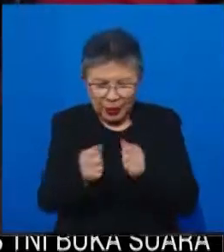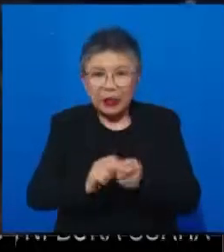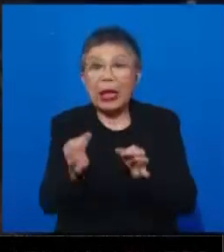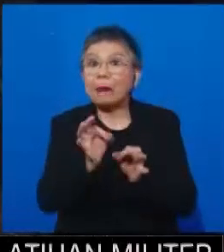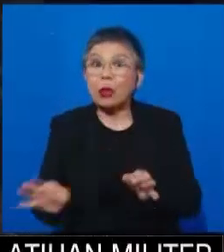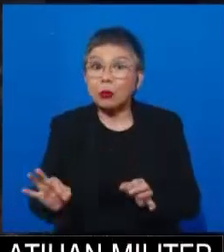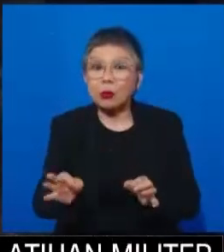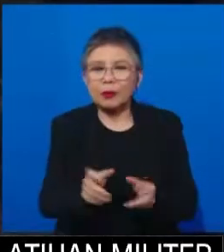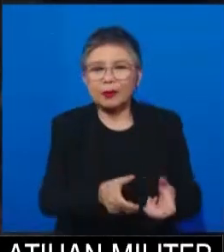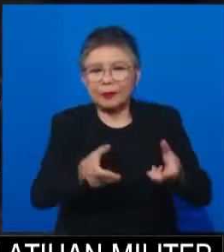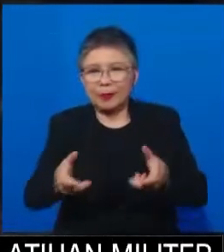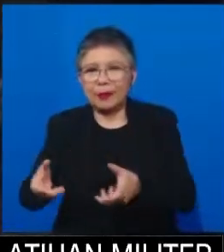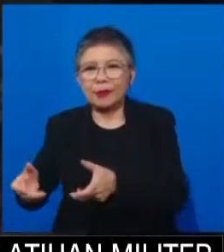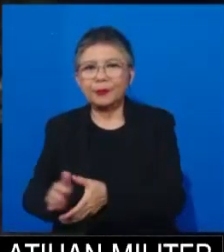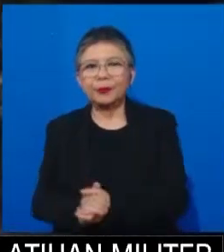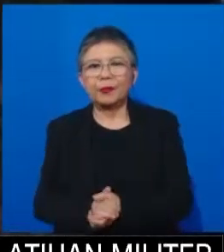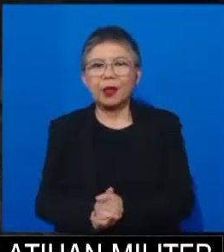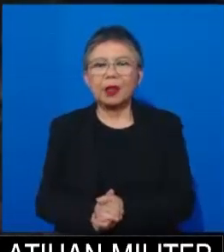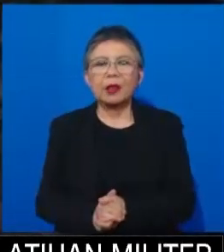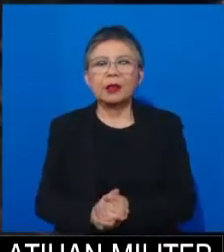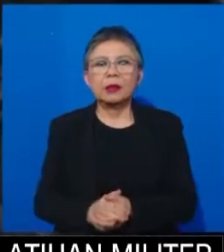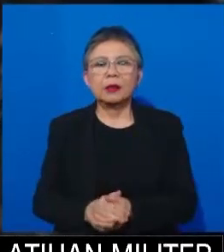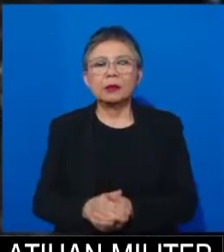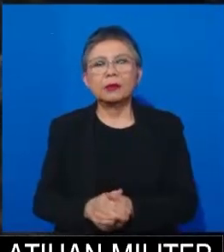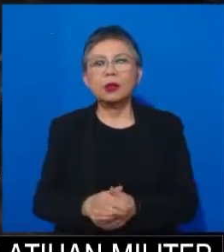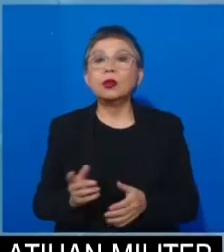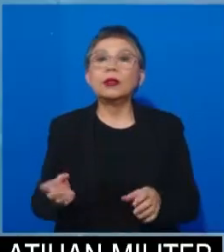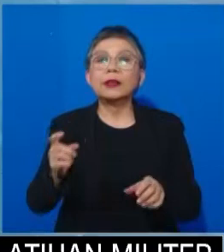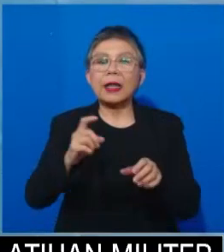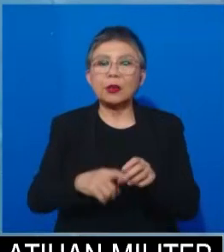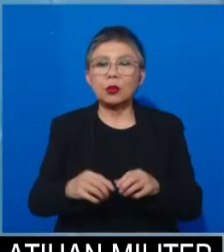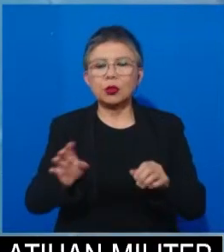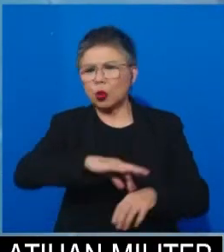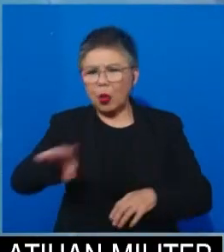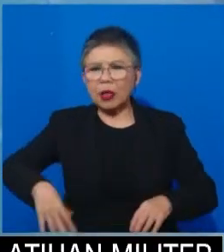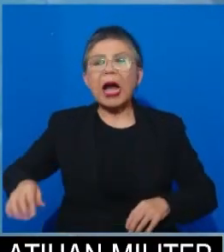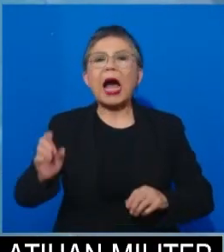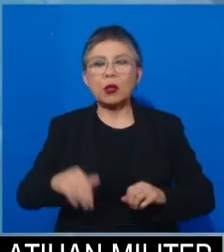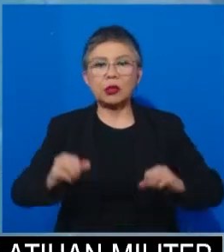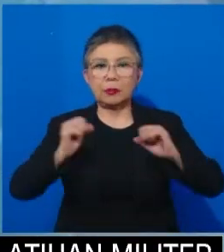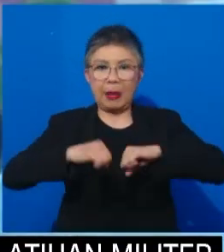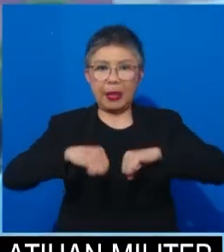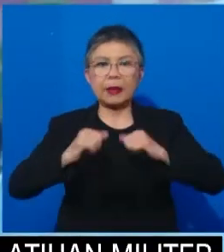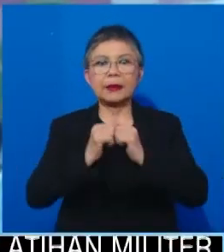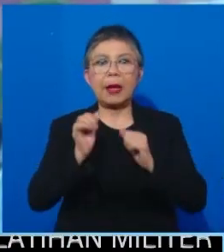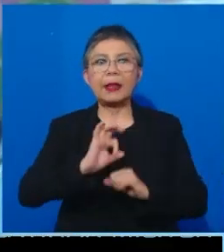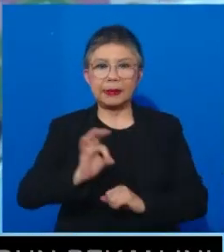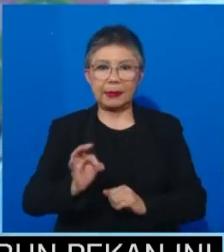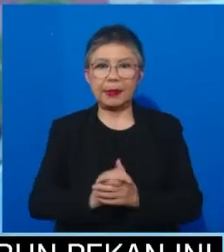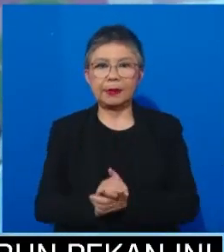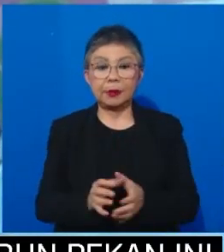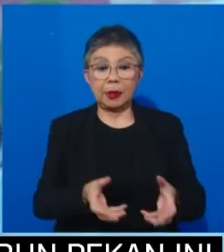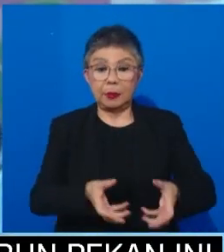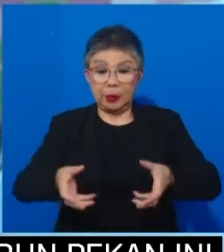baru. Ritual ini tidak digelar secara rutin setiap tahun, tergantung kesepakatan seluruh keluarga. Jasad yang telah dipindahkan ke dalam